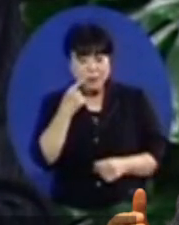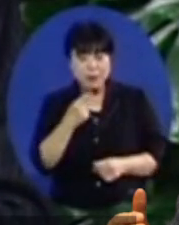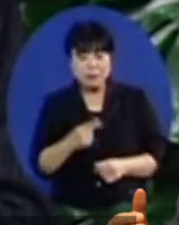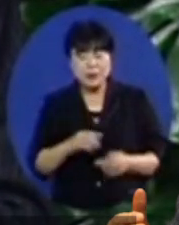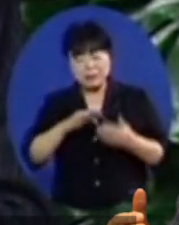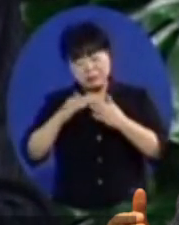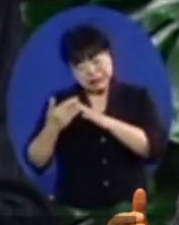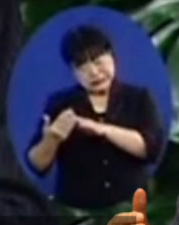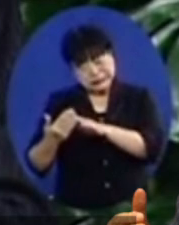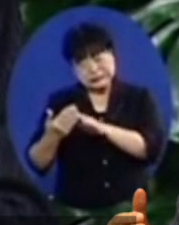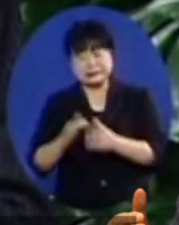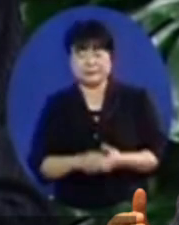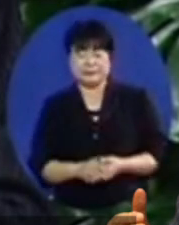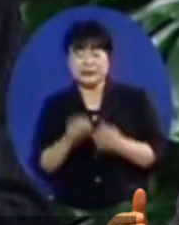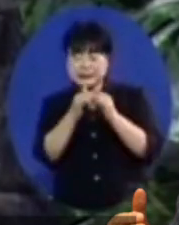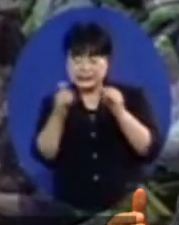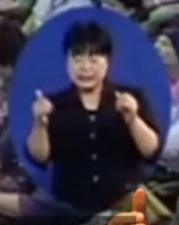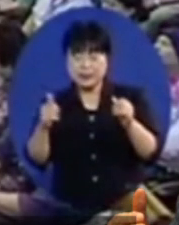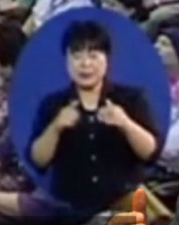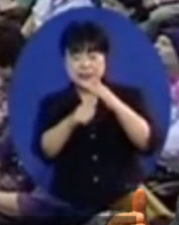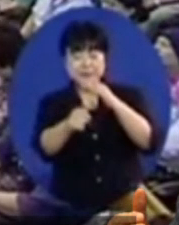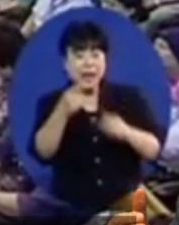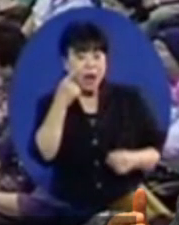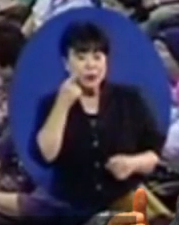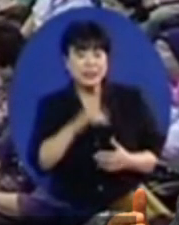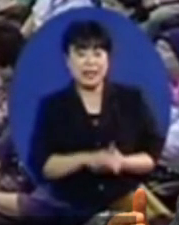판잣집에 사는 사람에게 신방을 가니까